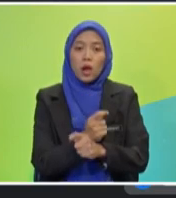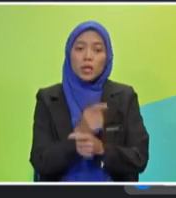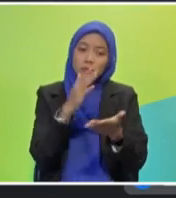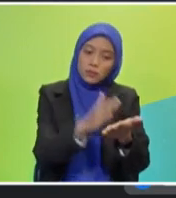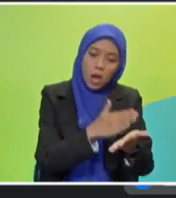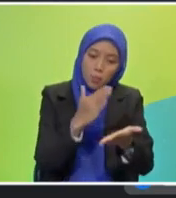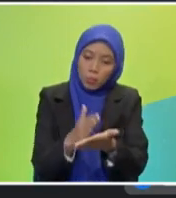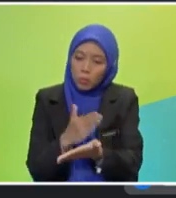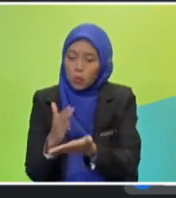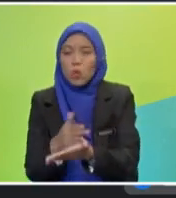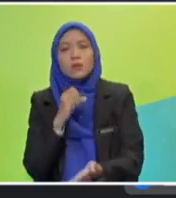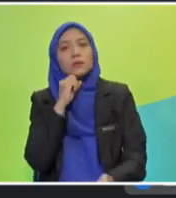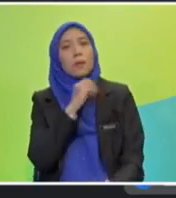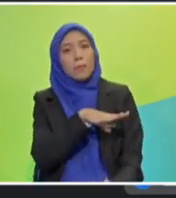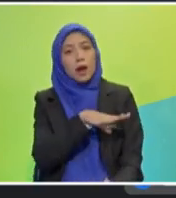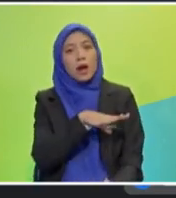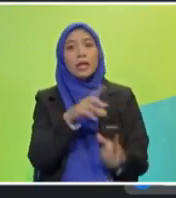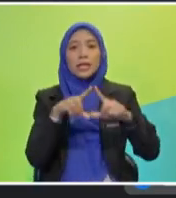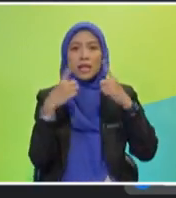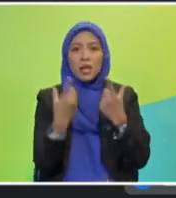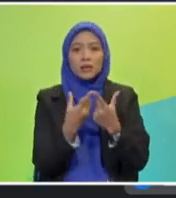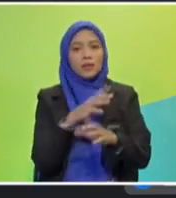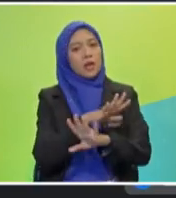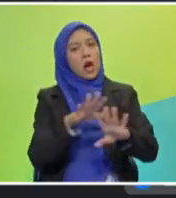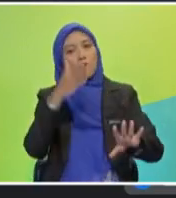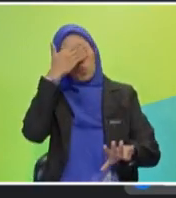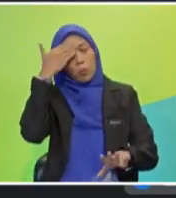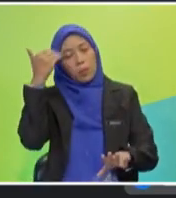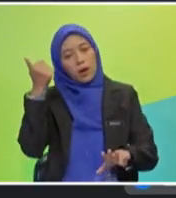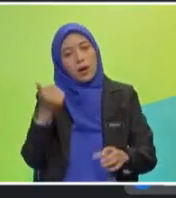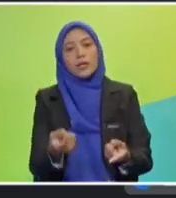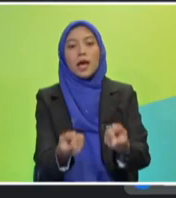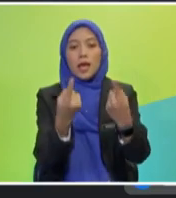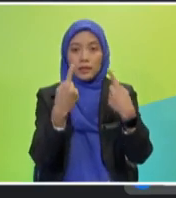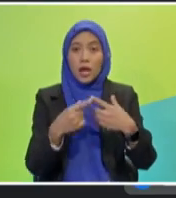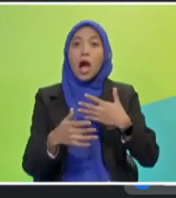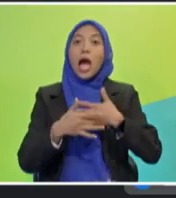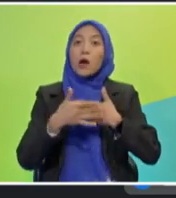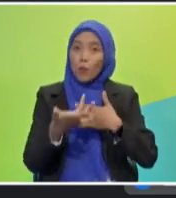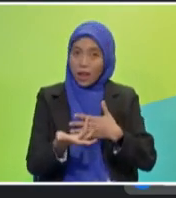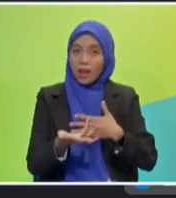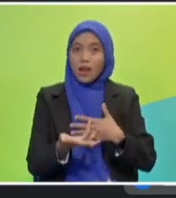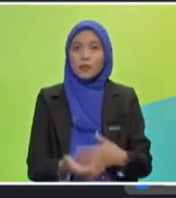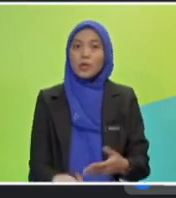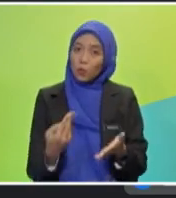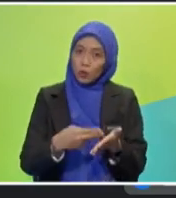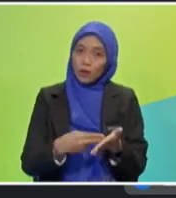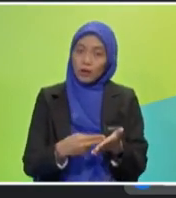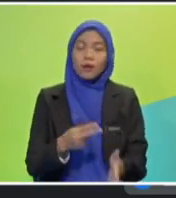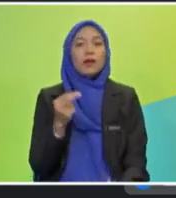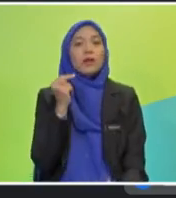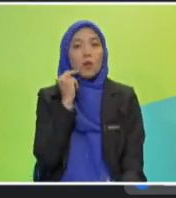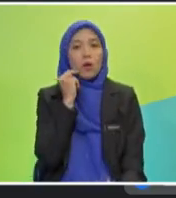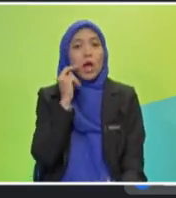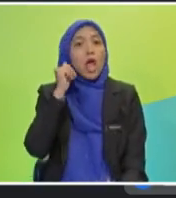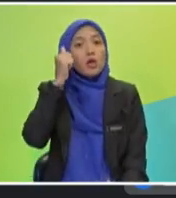kelas. Jangan lupa datang awal. Cikgu ulang sekali lagi ya, Mira. Naura,